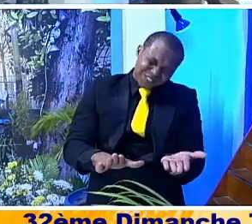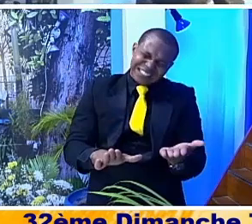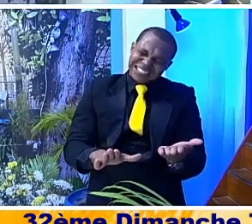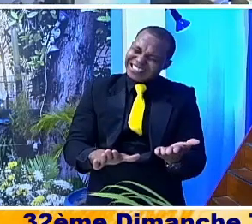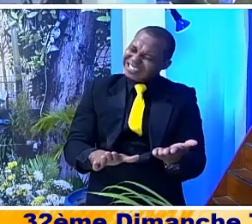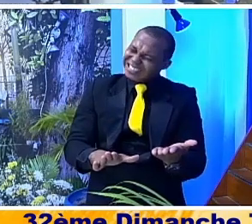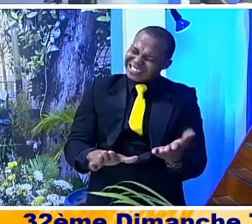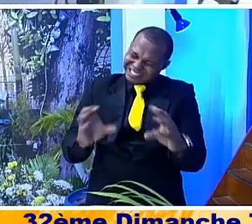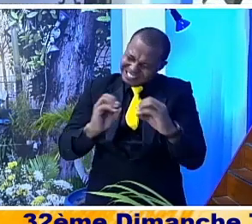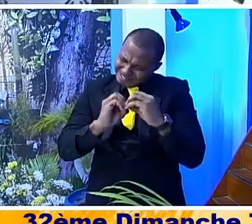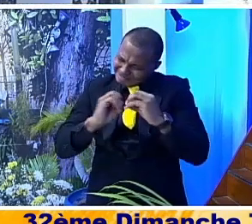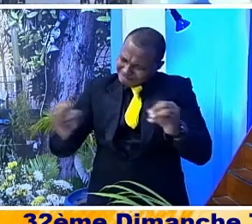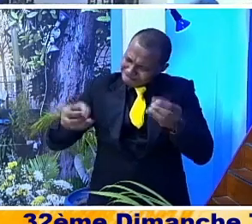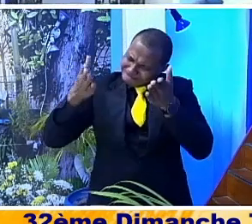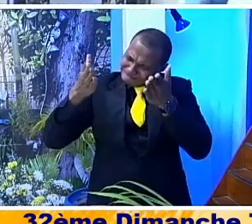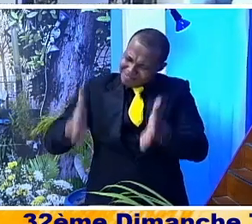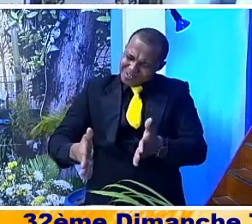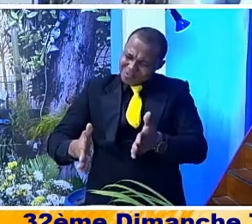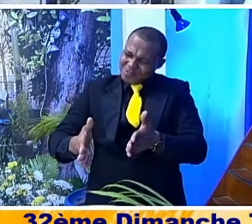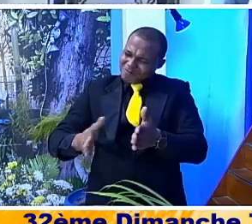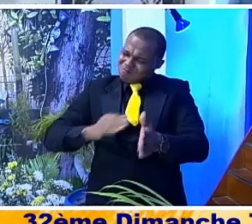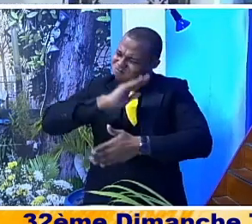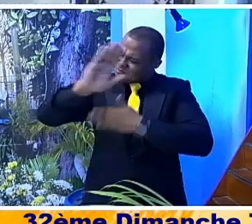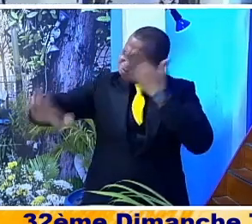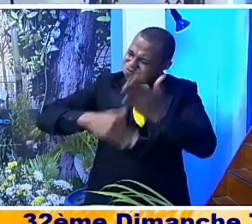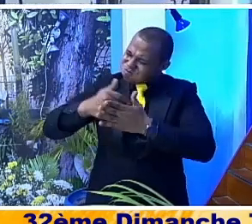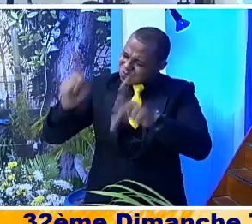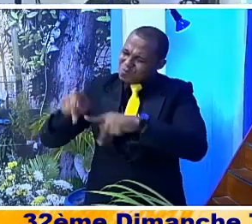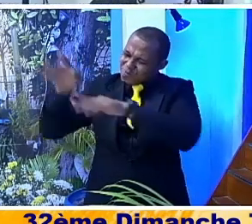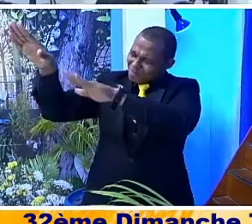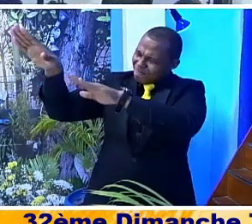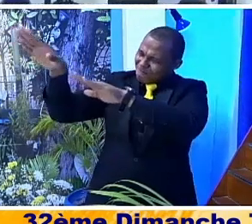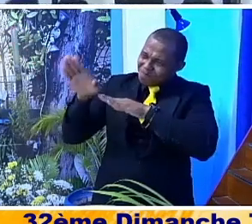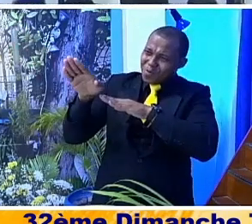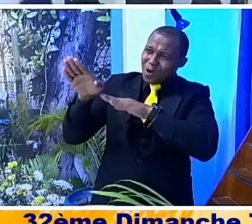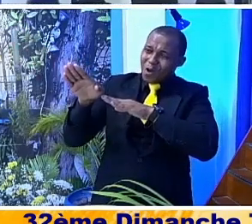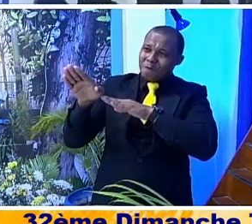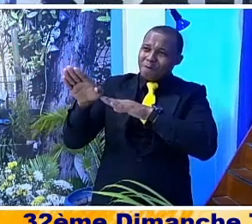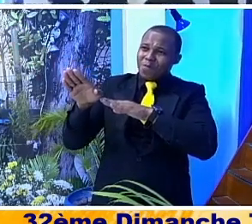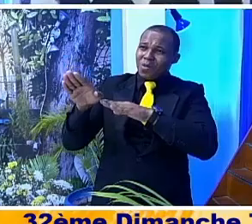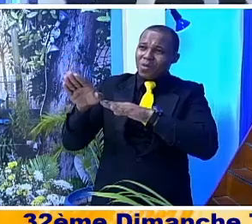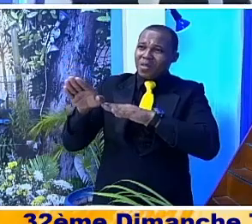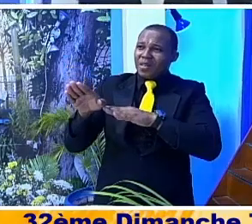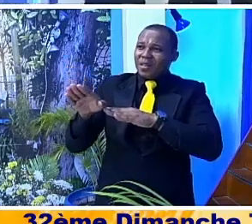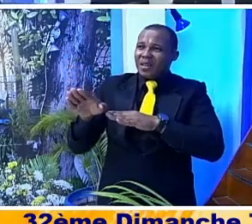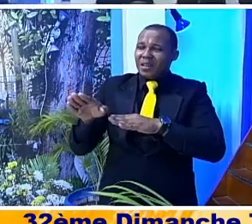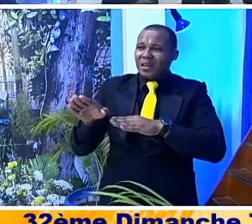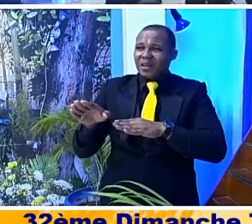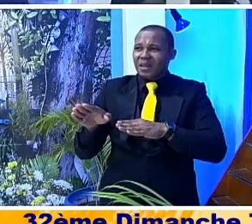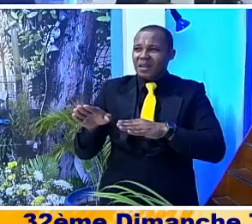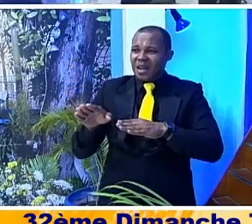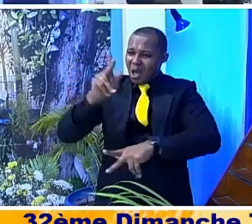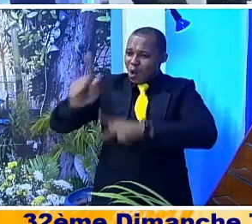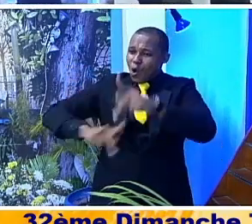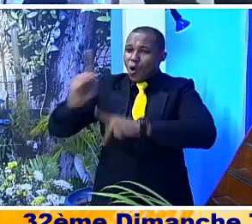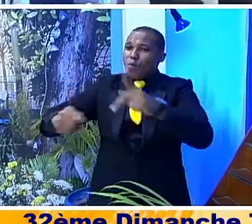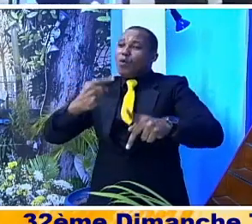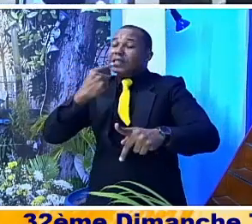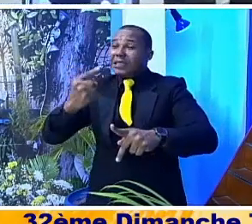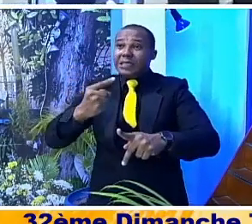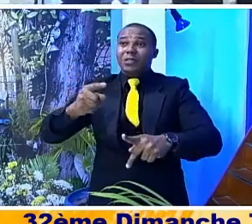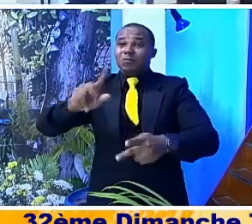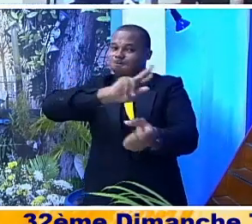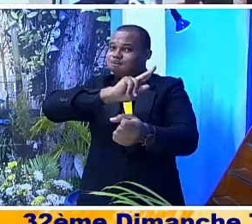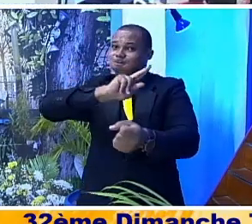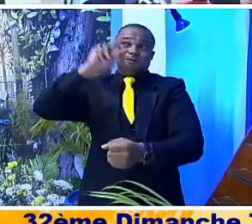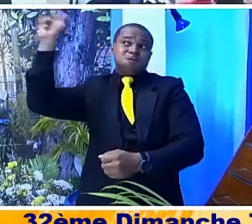Pas personne qui prend chance. Alors comme si pour nèg capitaine de radio comme on dit politicien pas dans des radio, par contre si autant de bah